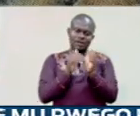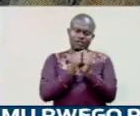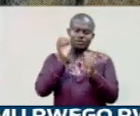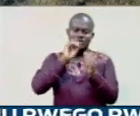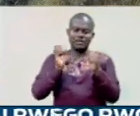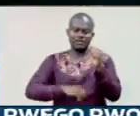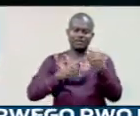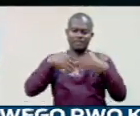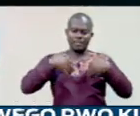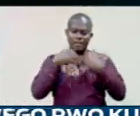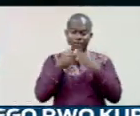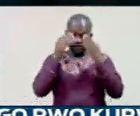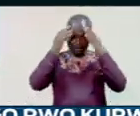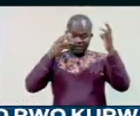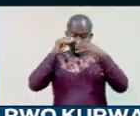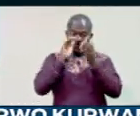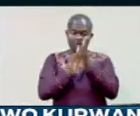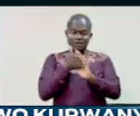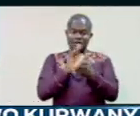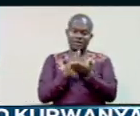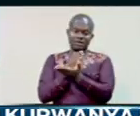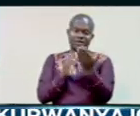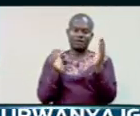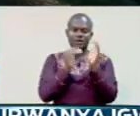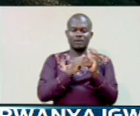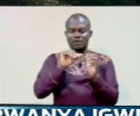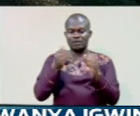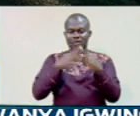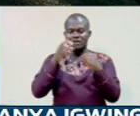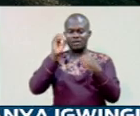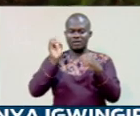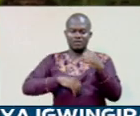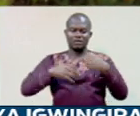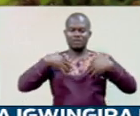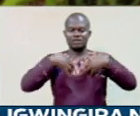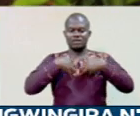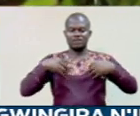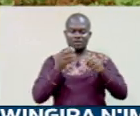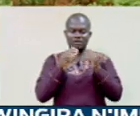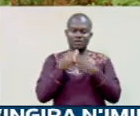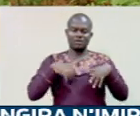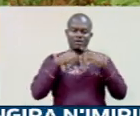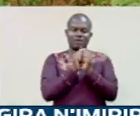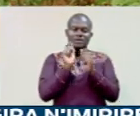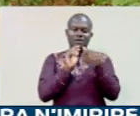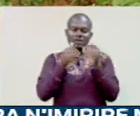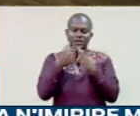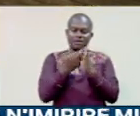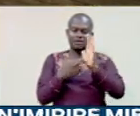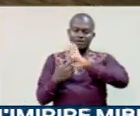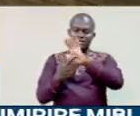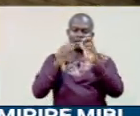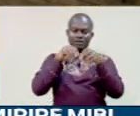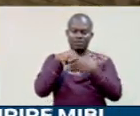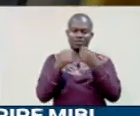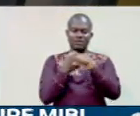10% by'udusimba dufite impungenge ko twazimye burundu, ndetse n'9% by'inyamaswa usanzwe zabanaga n'abantu. Iyi raporo igaragaza ko